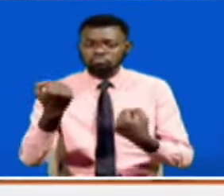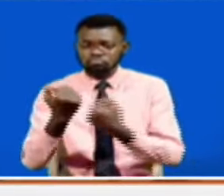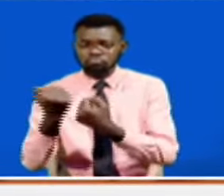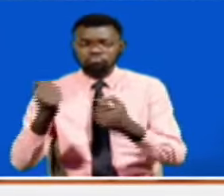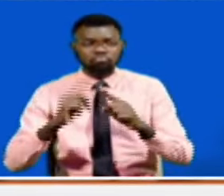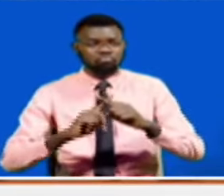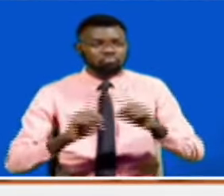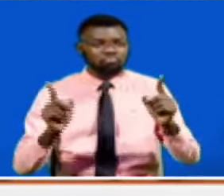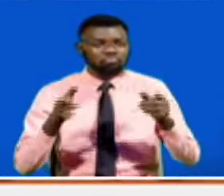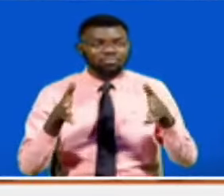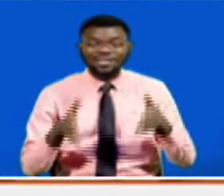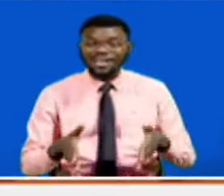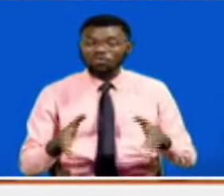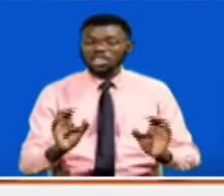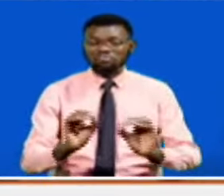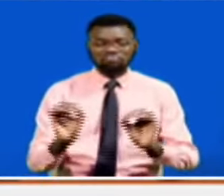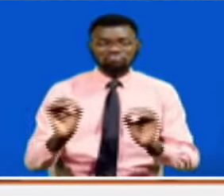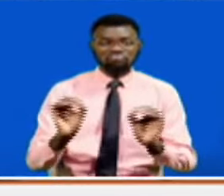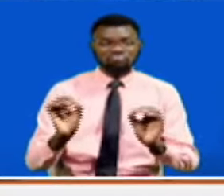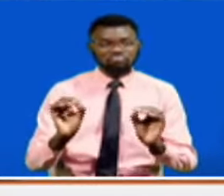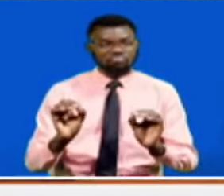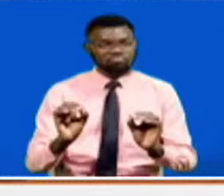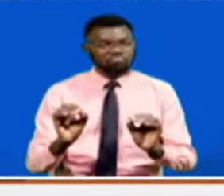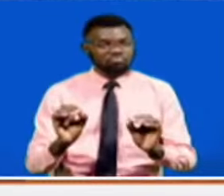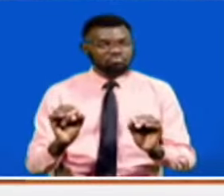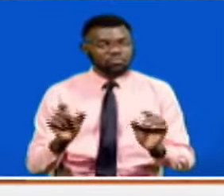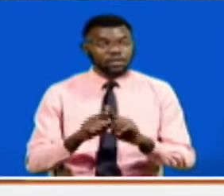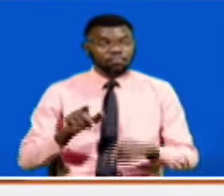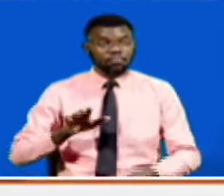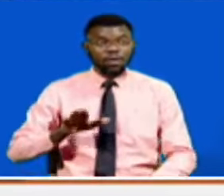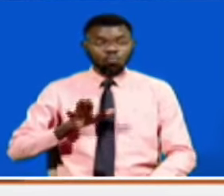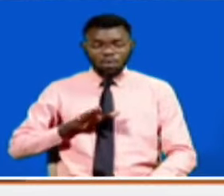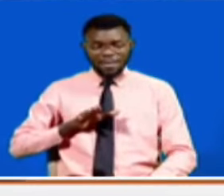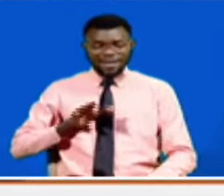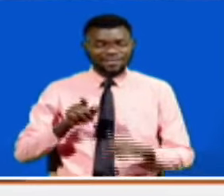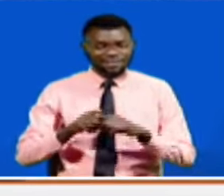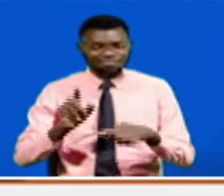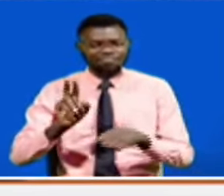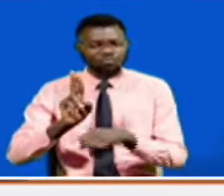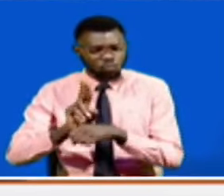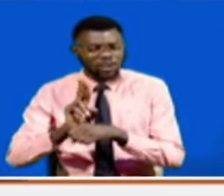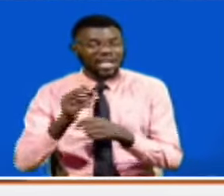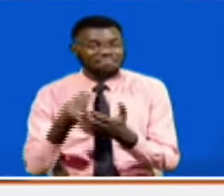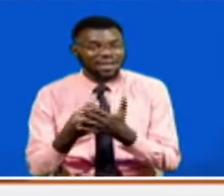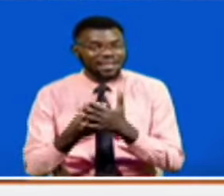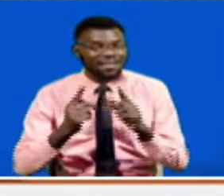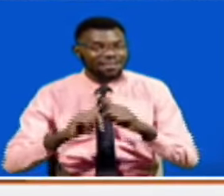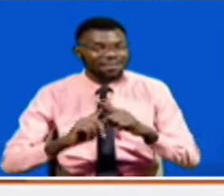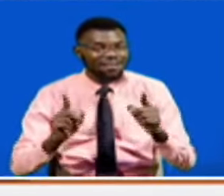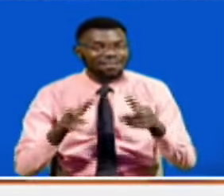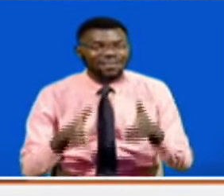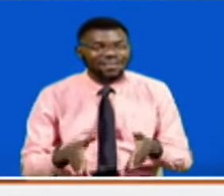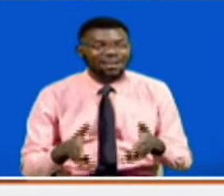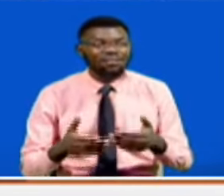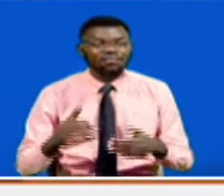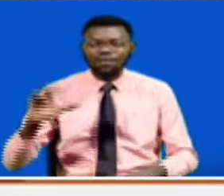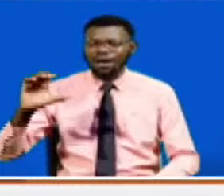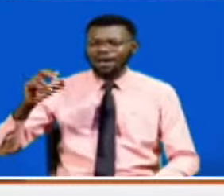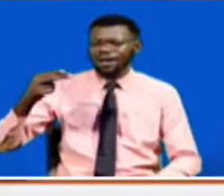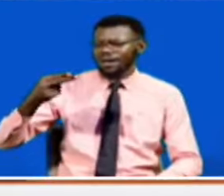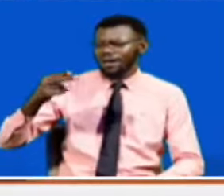imekuwa hata tujue tufanye nini. Wakina mama wanalalamika, saa hii pesa hakuna. Ukiangalia hii sadia chonyi, kazi nyingi yenye